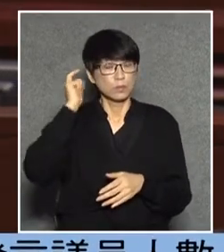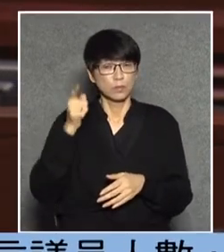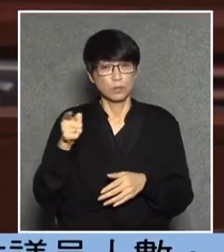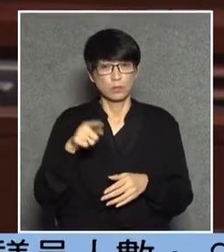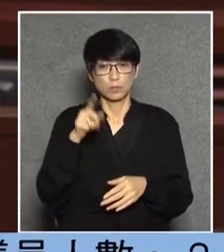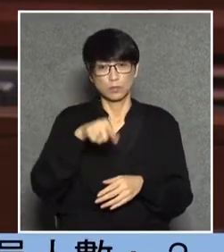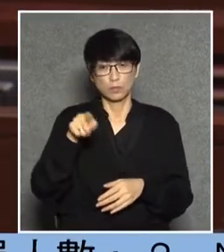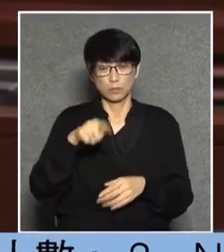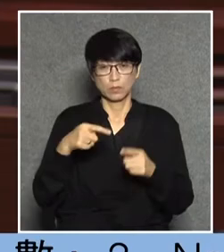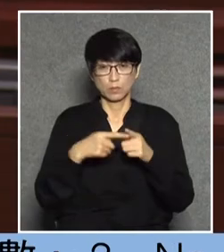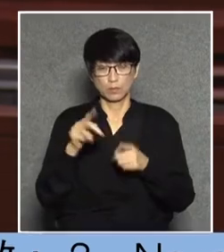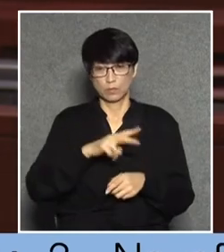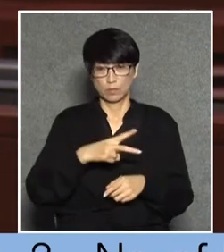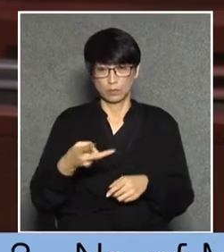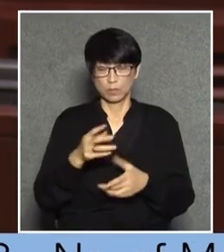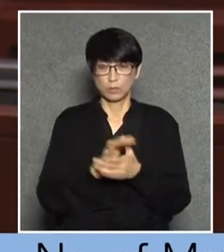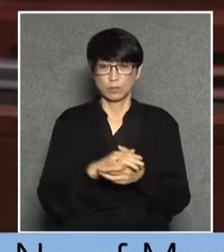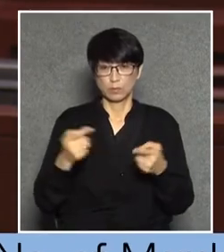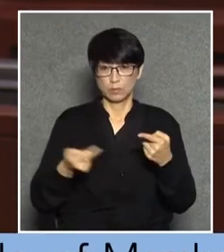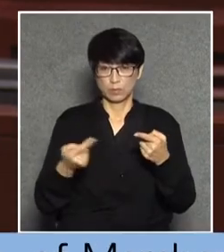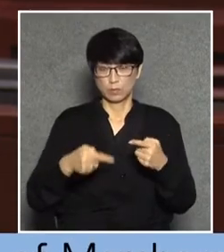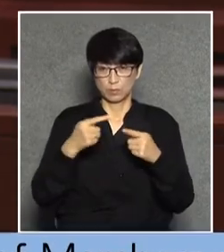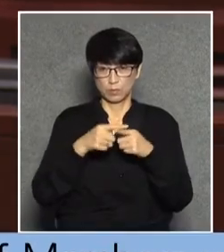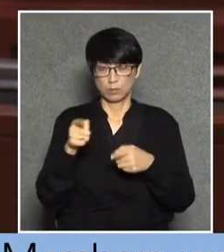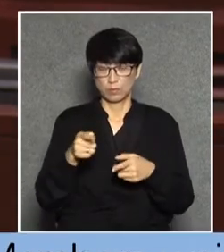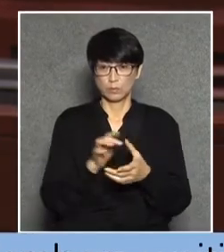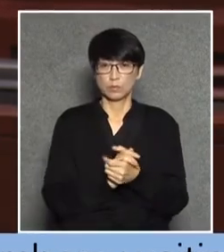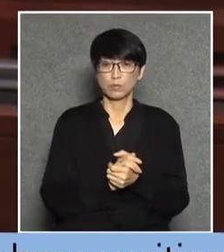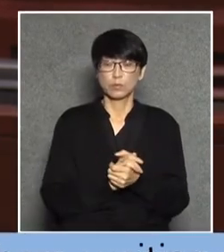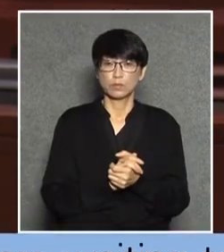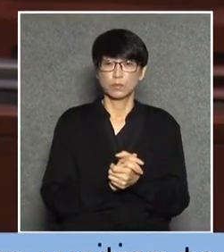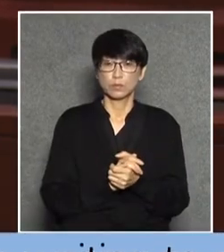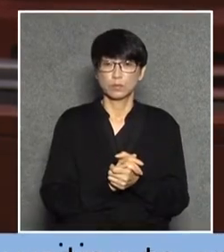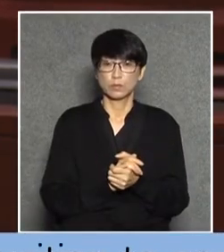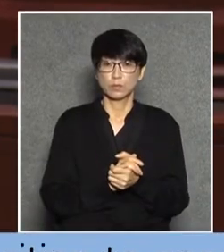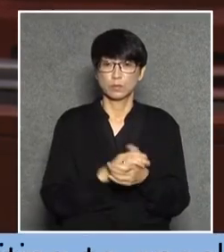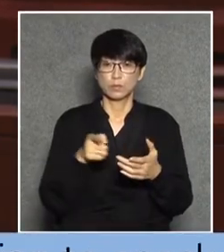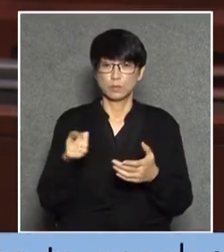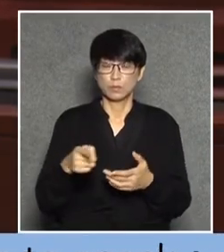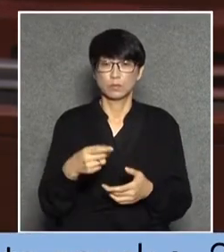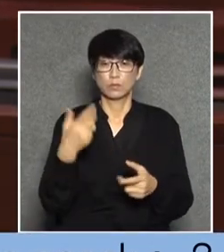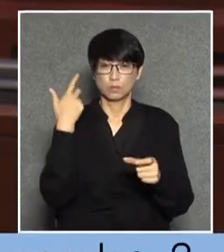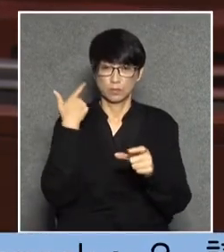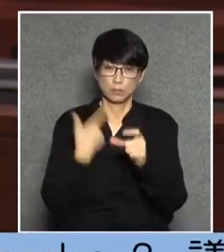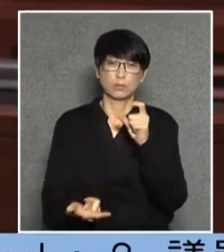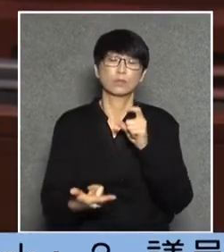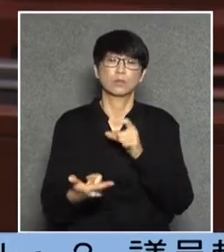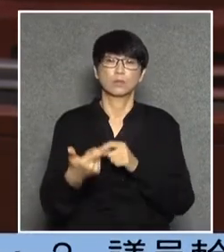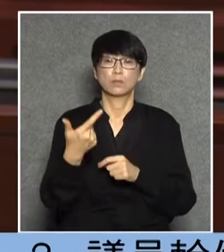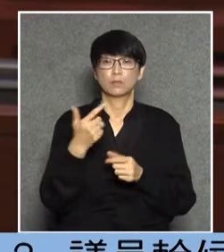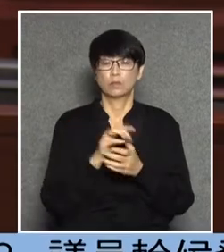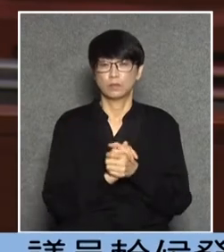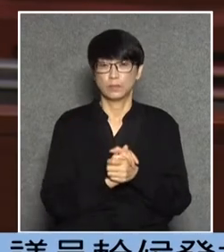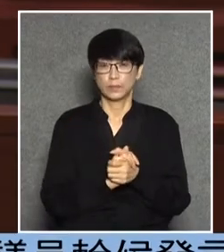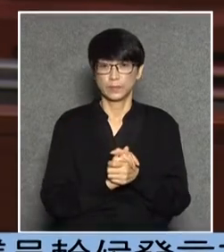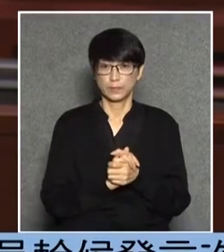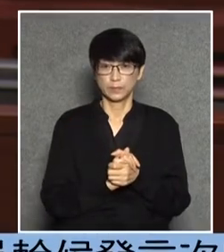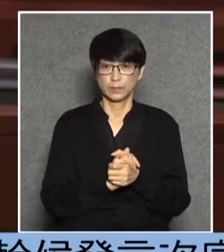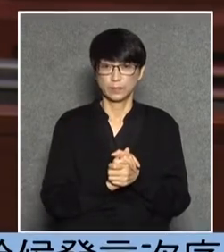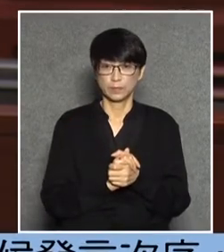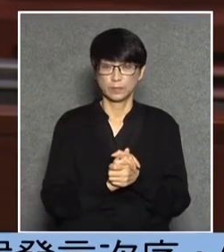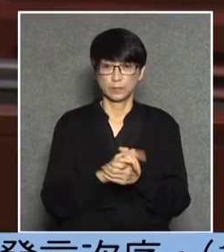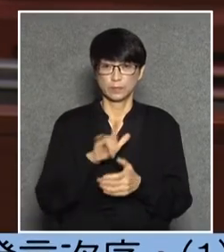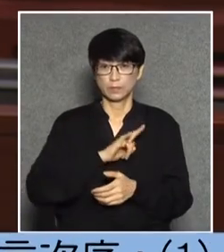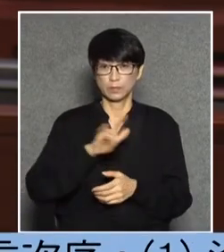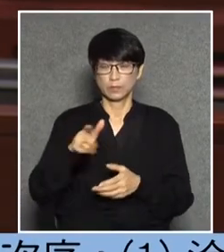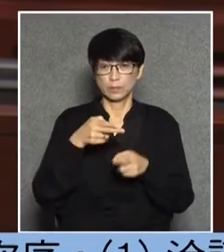會整咗萬幾，即係萬幾人個職位咧？即係直接千幾，間接萬嗰班人有錢啊嘛！去一間靚嘅餐廳食